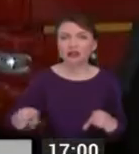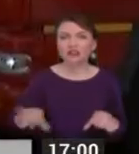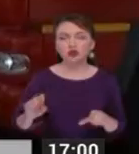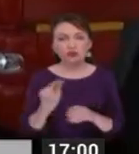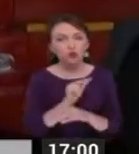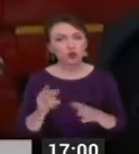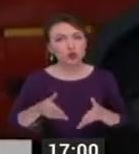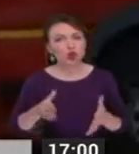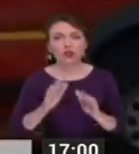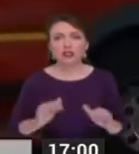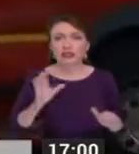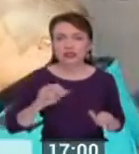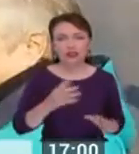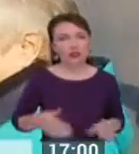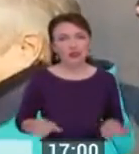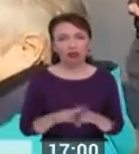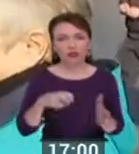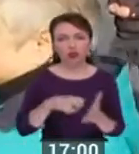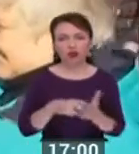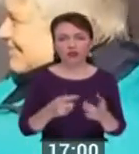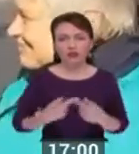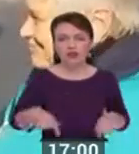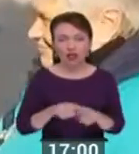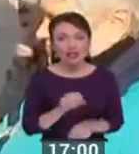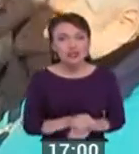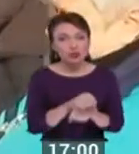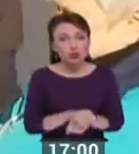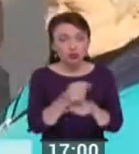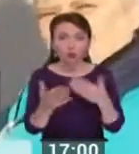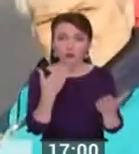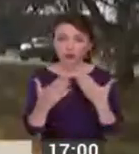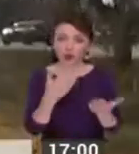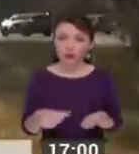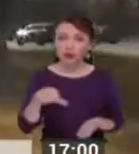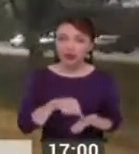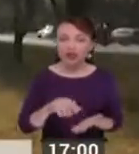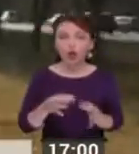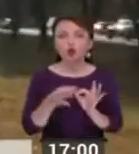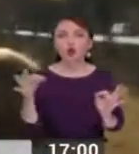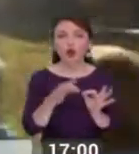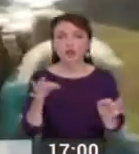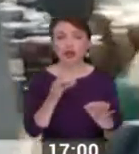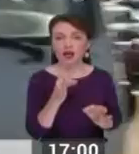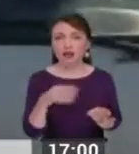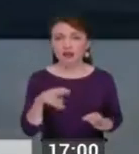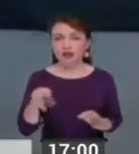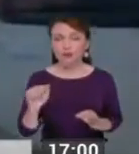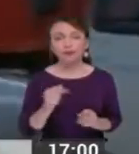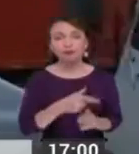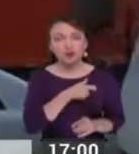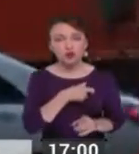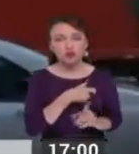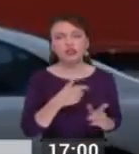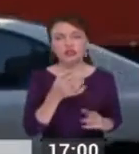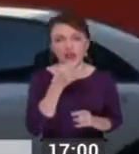садок і не закривати поштове відділення. З мітингувальниками поспілкувалися представники Солом'янської РДА. Чиновники запевнили,